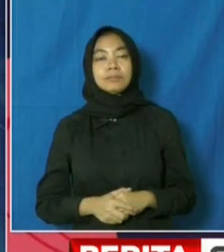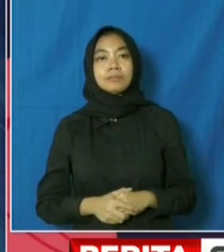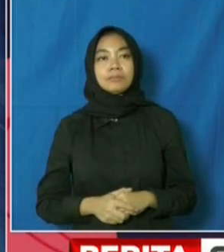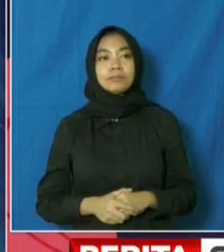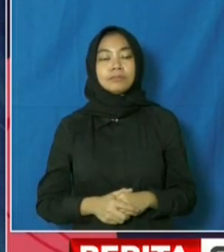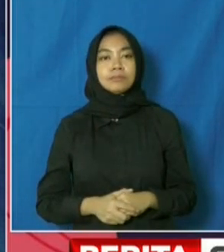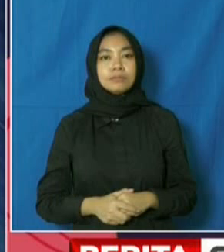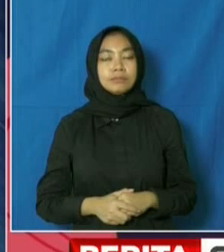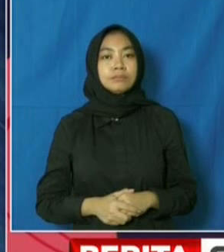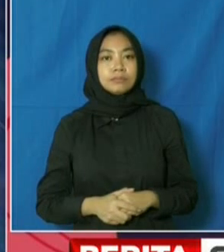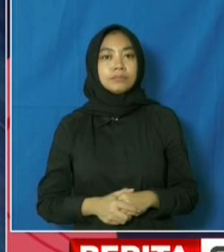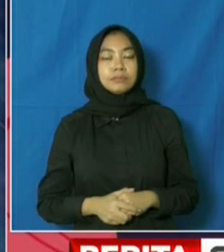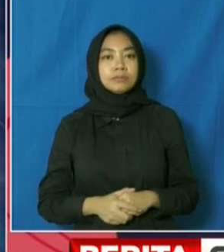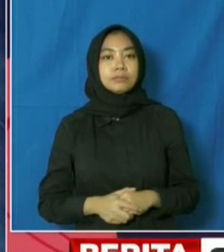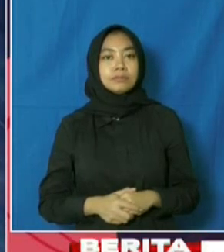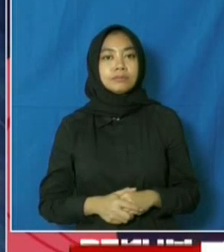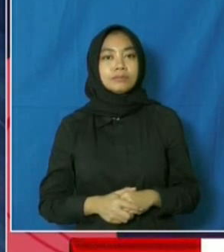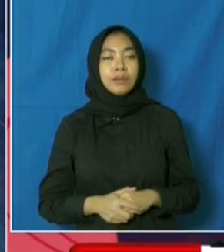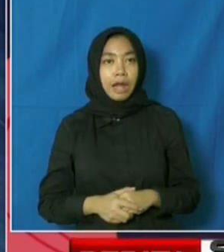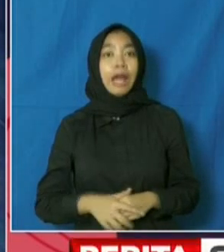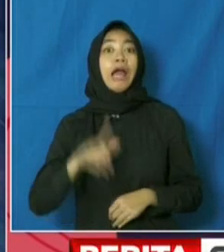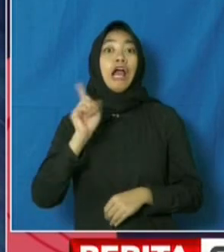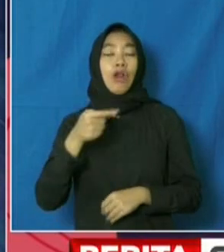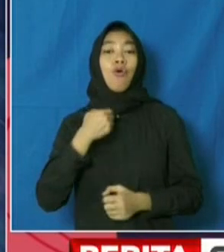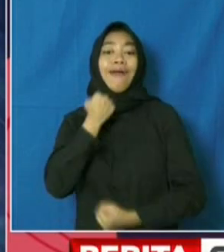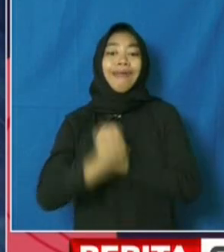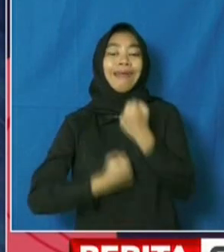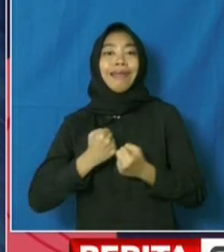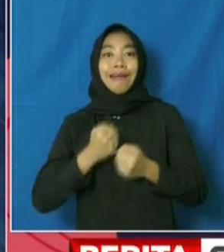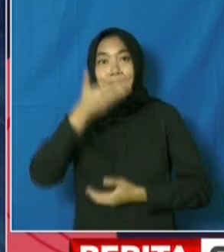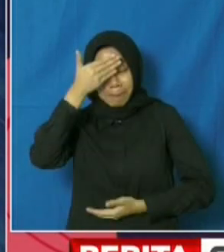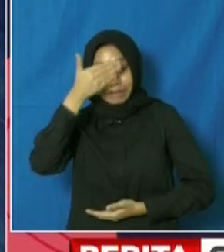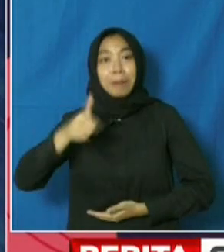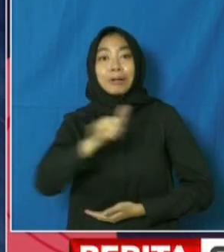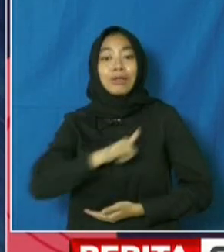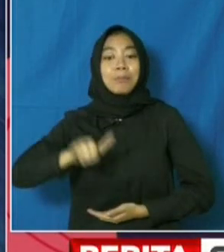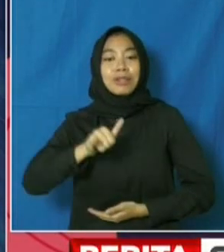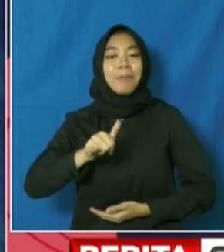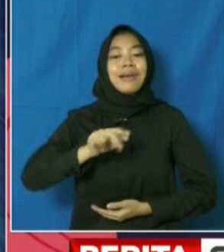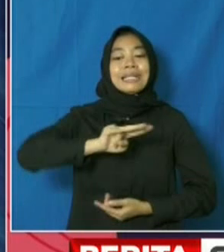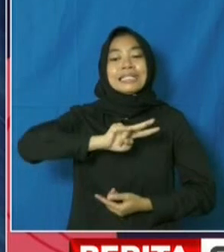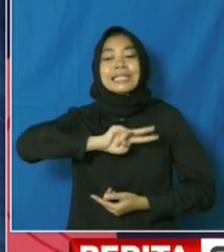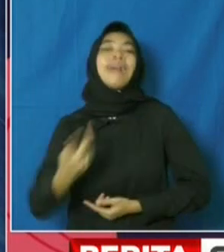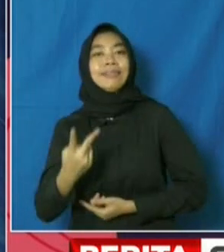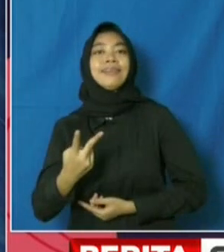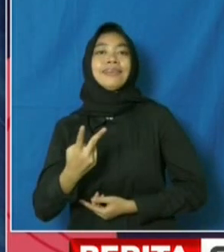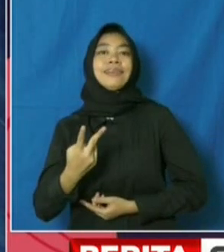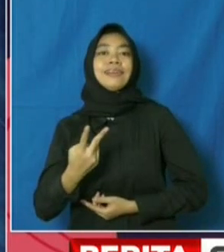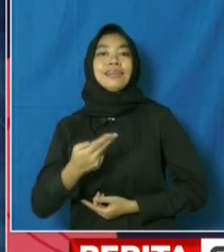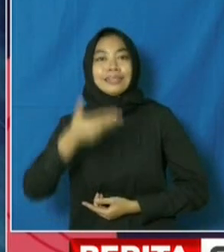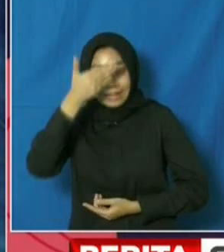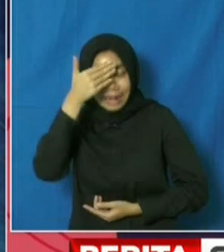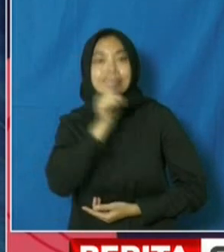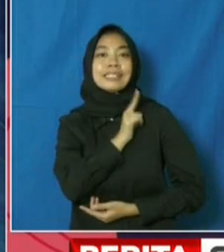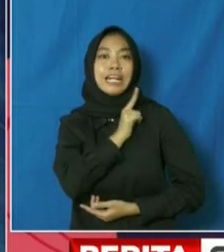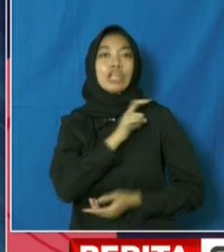guna pelaksanaan ibadah secara berjamaah maka baginya bisa diganti untuk menjalankan salat